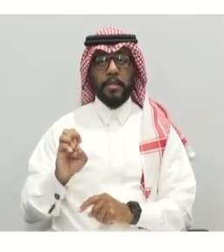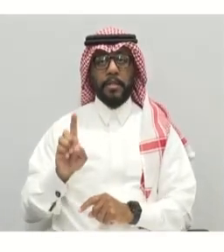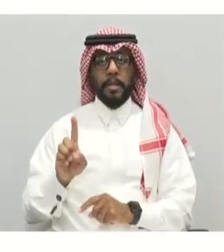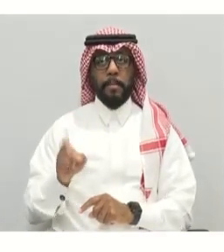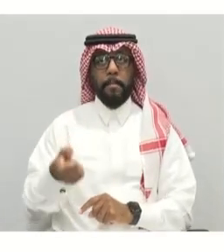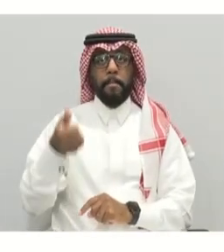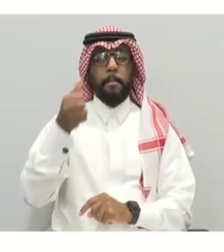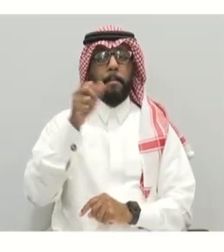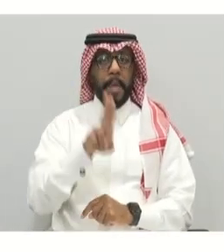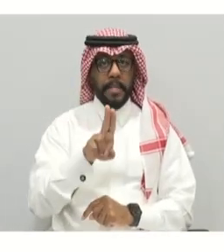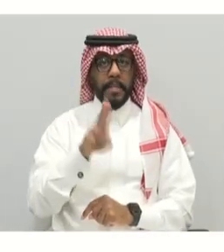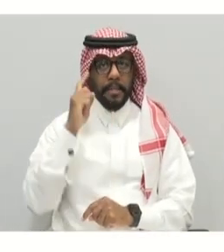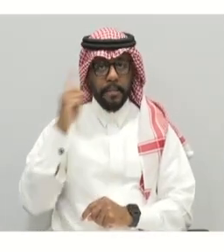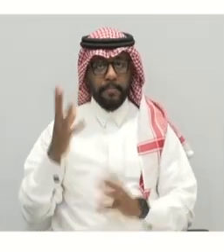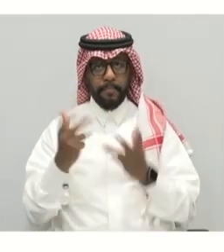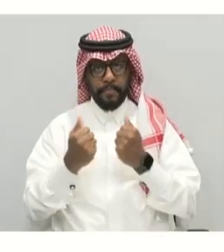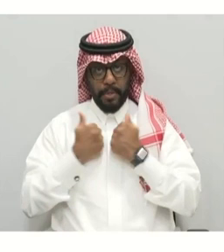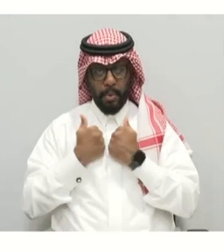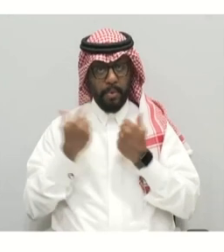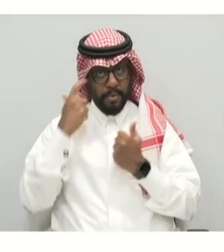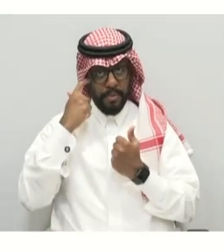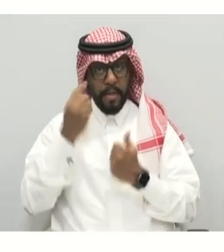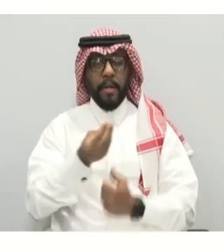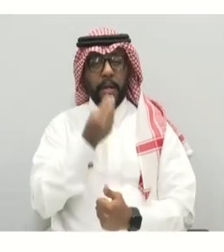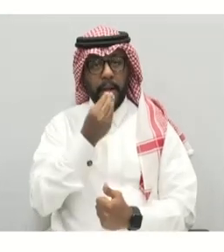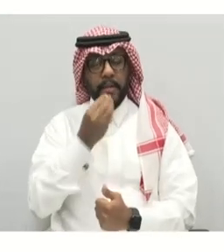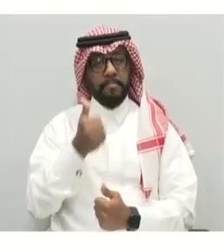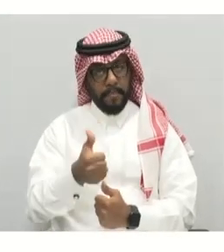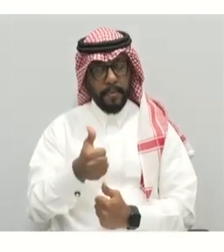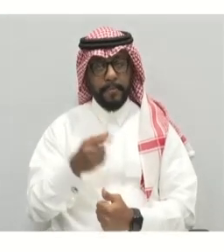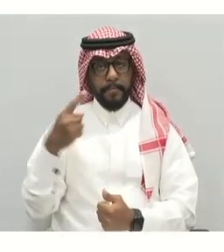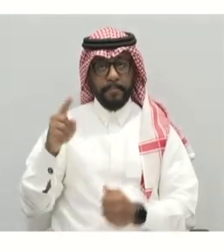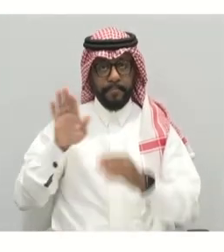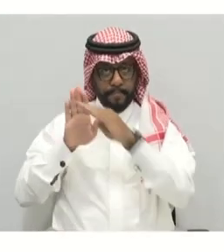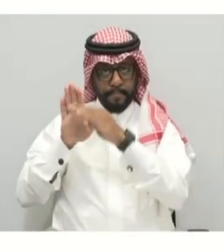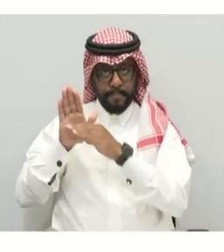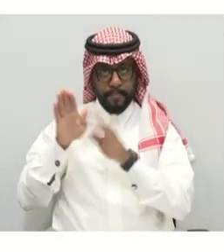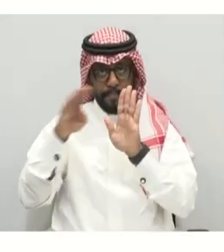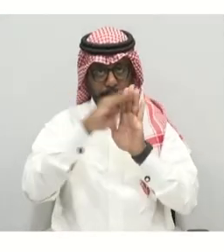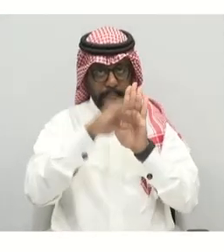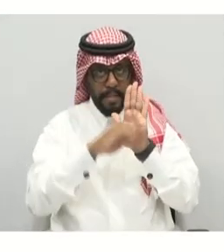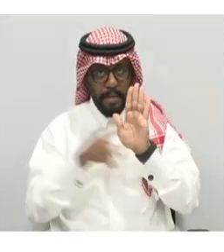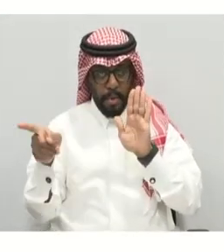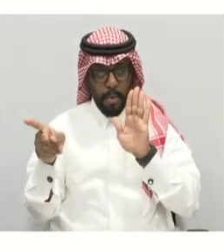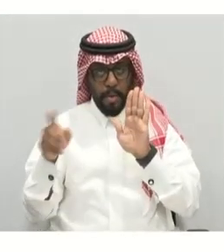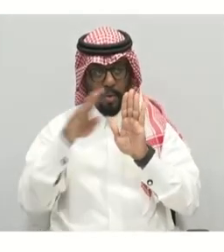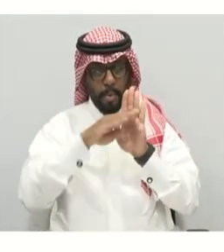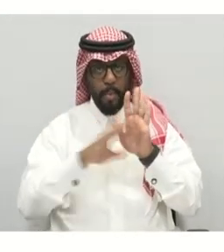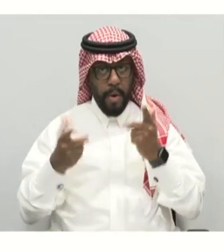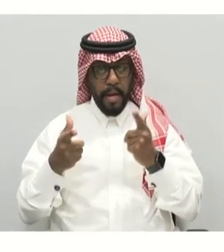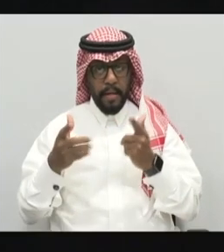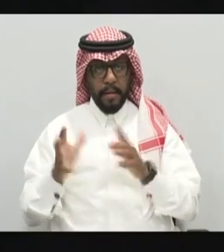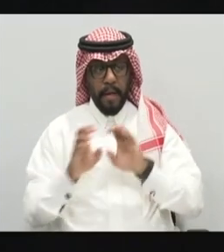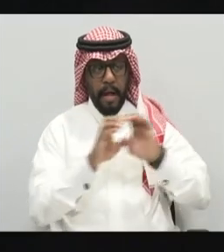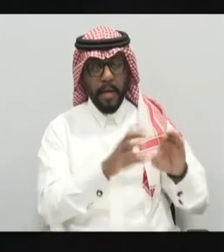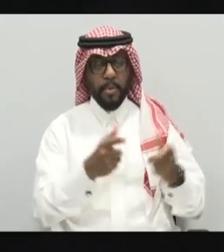من الحقوق احسنتم الحصول على تغذيه صحيه بارك الله فيكم ايضا الحصول على عنايه صحيه